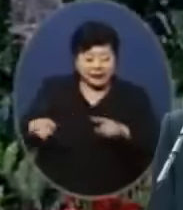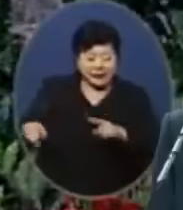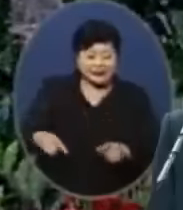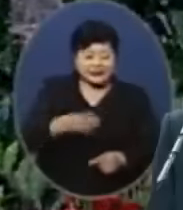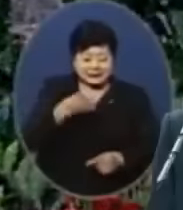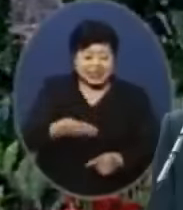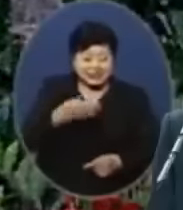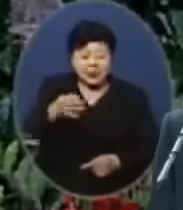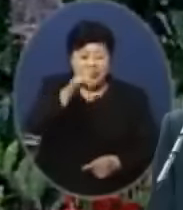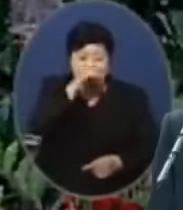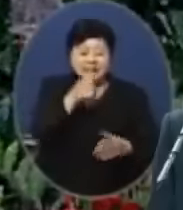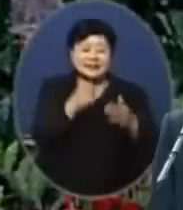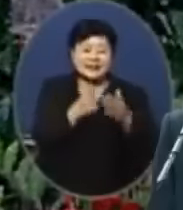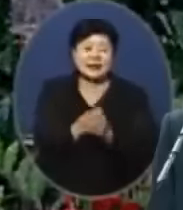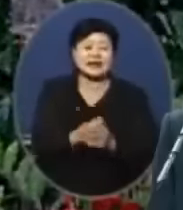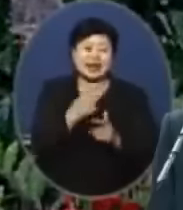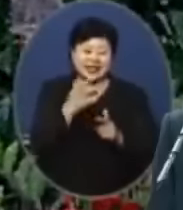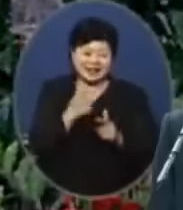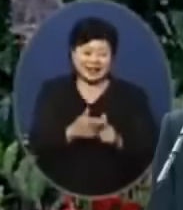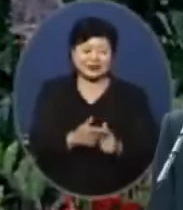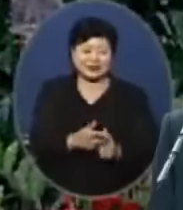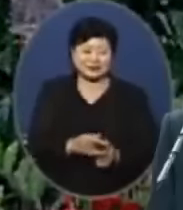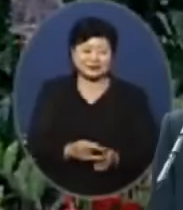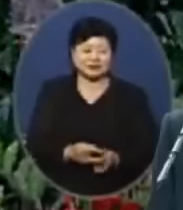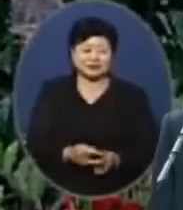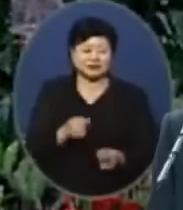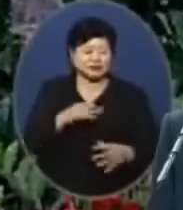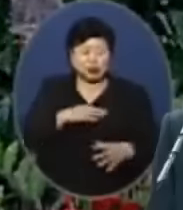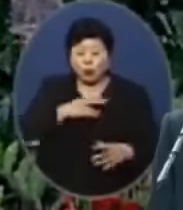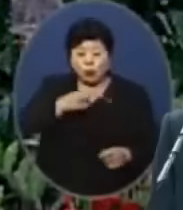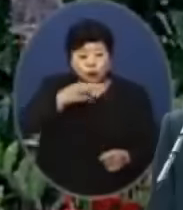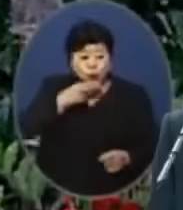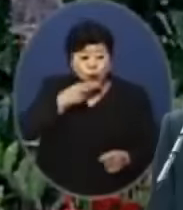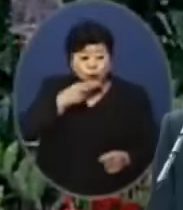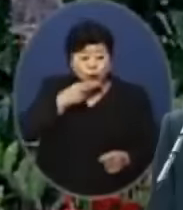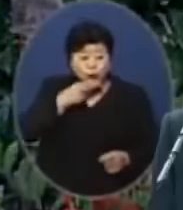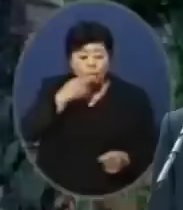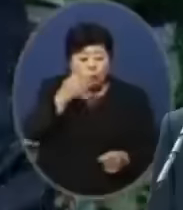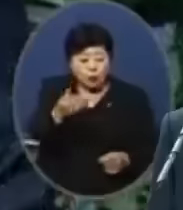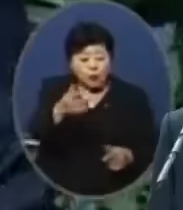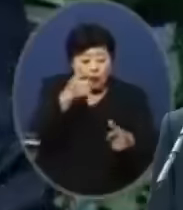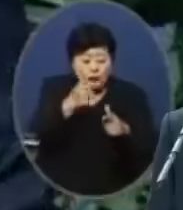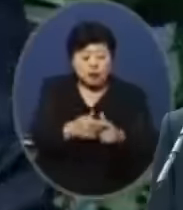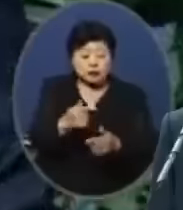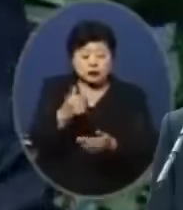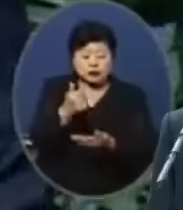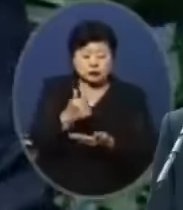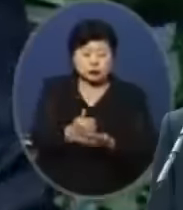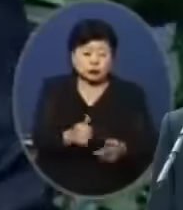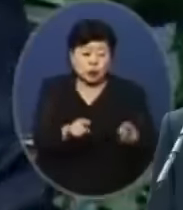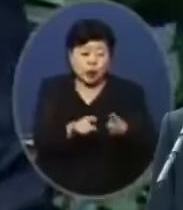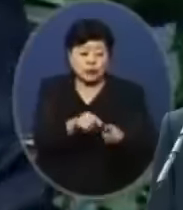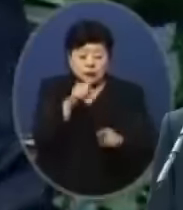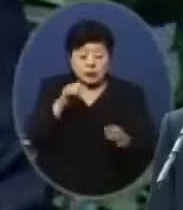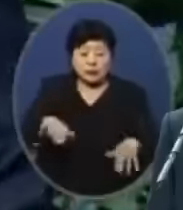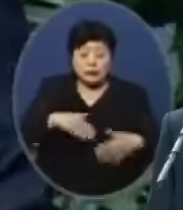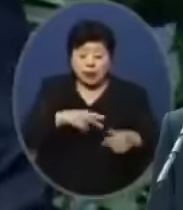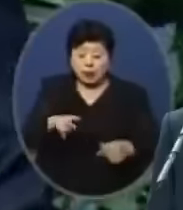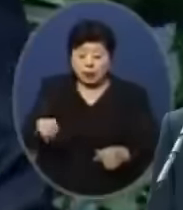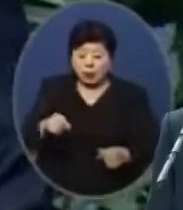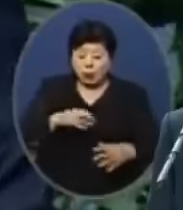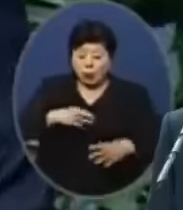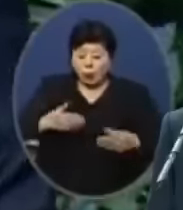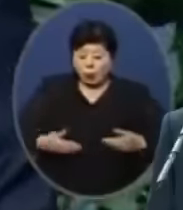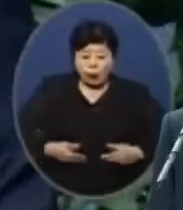다스리는 4차원인 예수님이시기 때문에 아예 겁을 먹지 않습니다. 여러분도 이 예수님을 모시고 있으면 바람을 보고 겁을